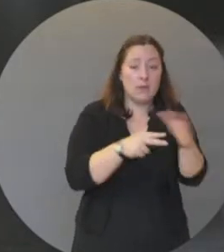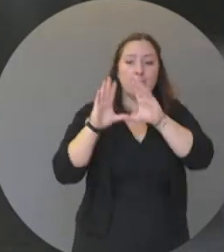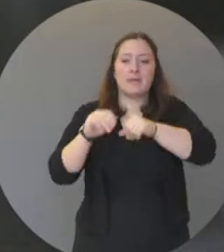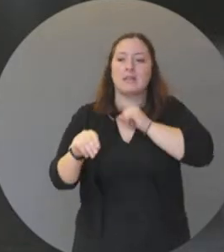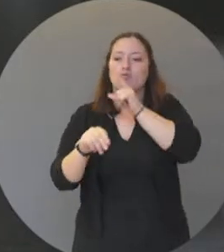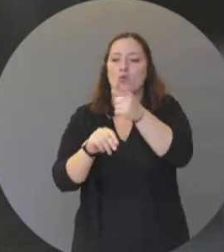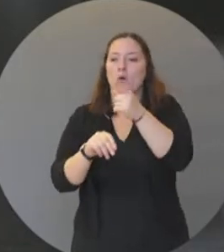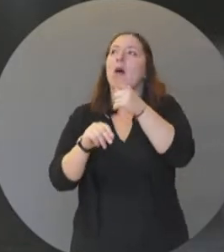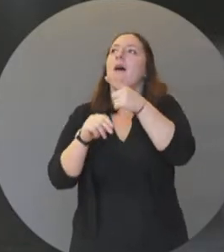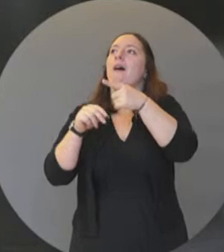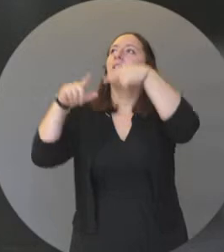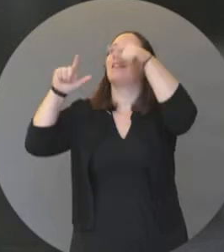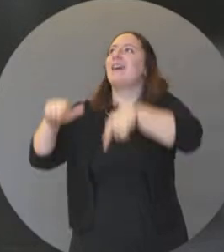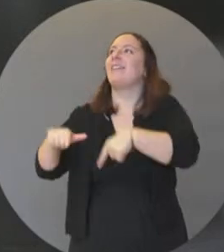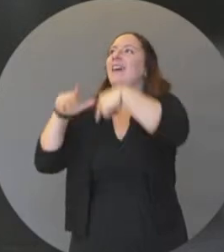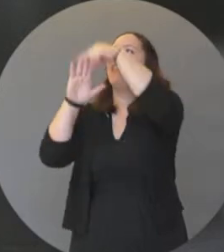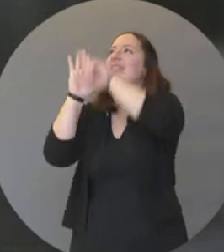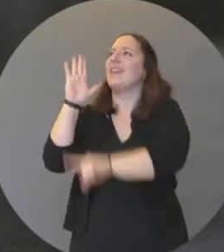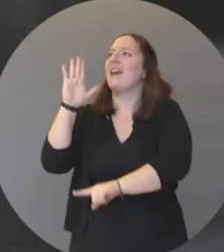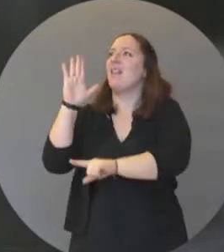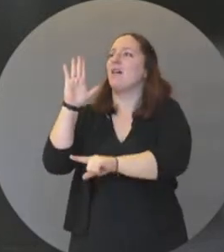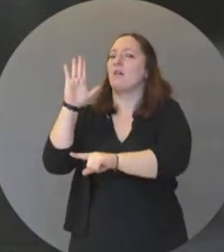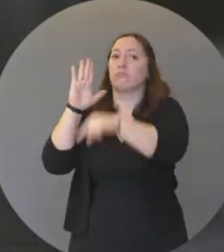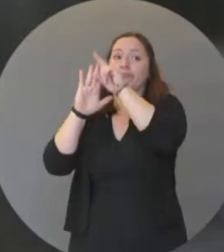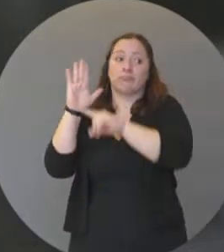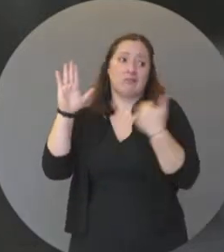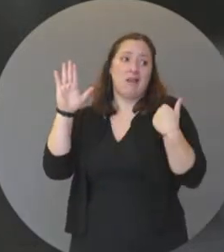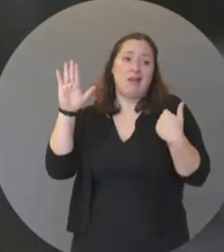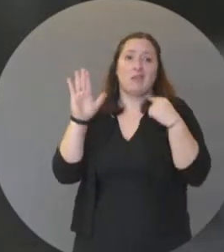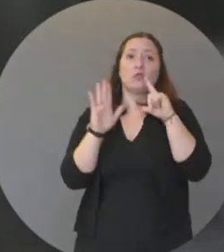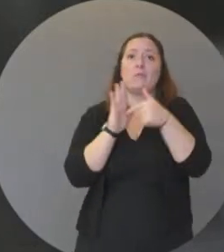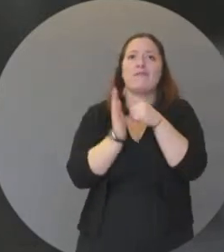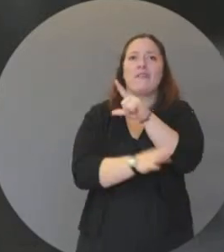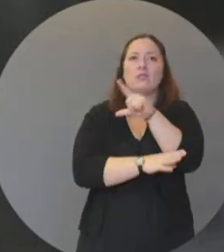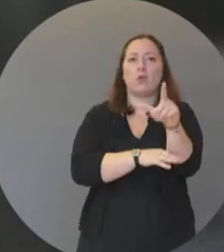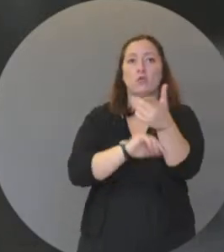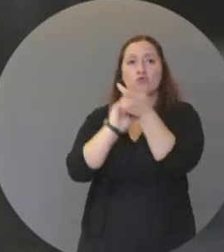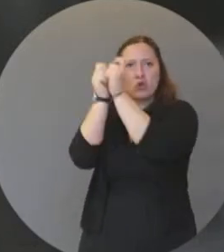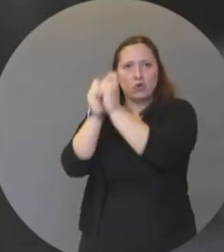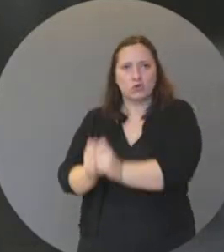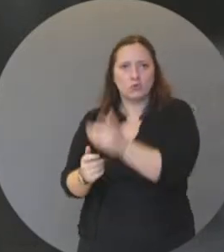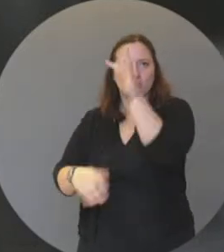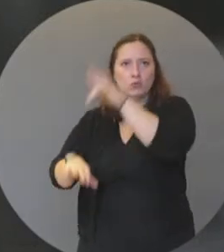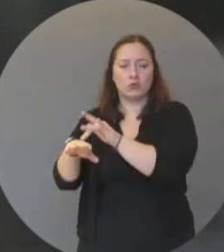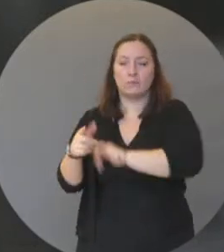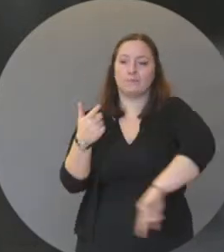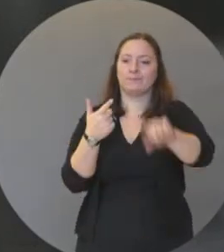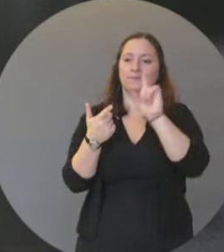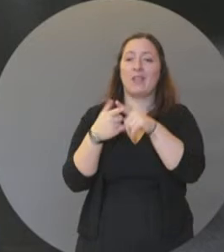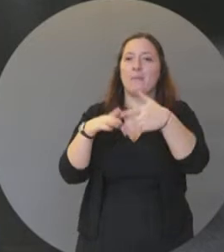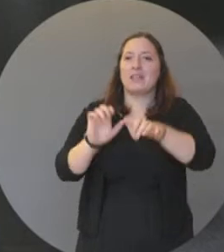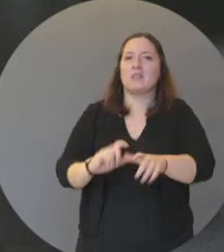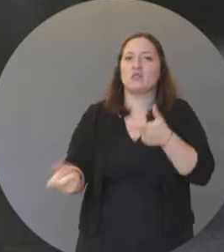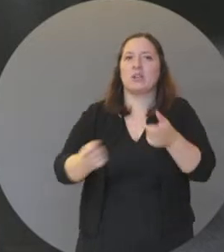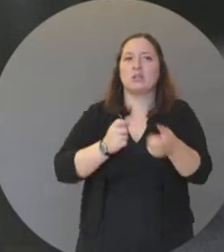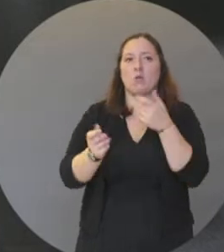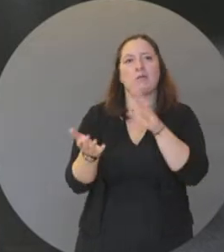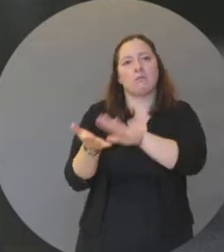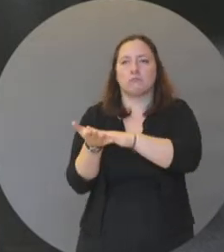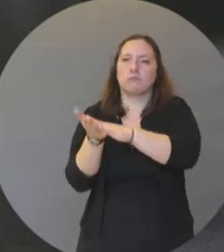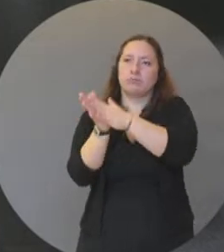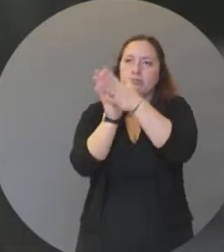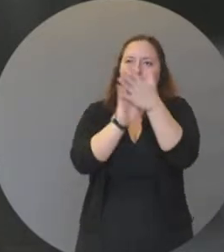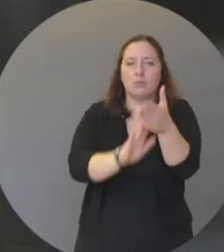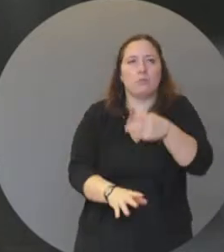légal et réglementaire qui a évolué durant l'année 2022 simplifié la gestion administrative pour une réponse